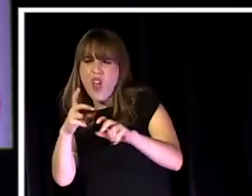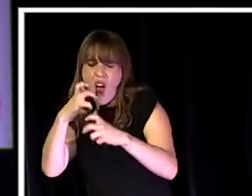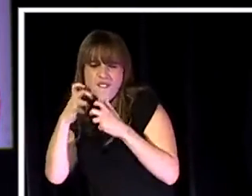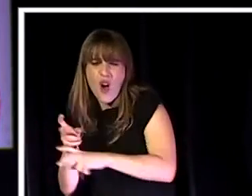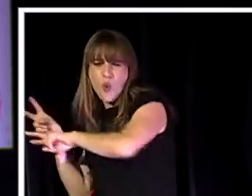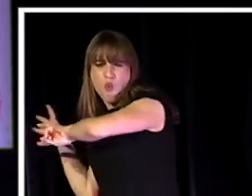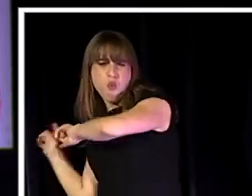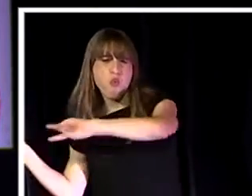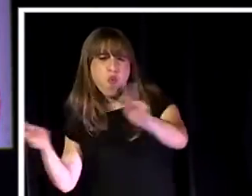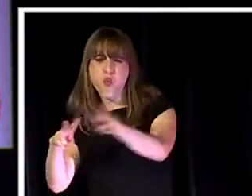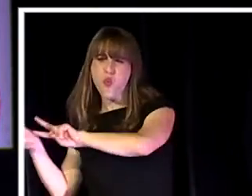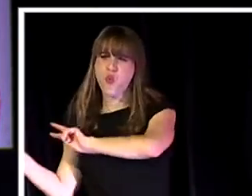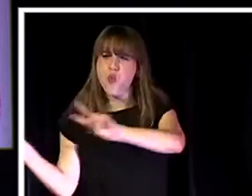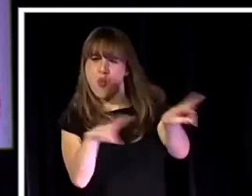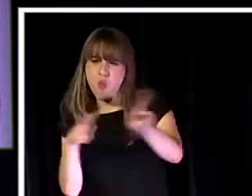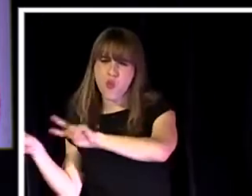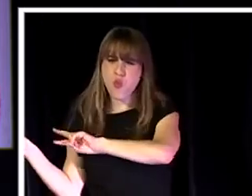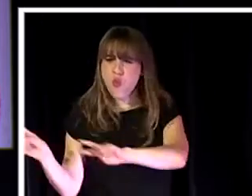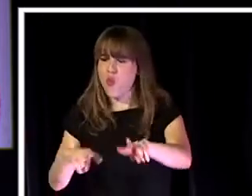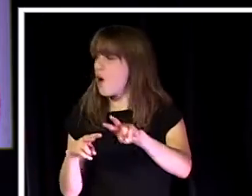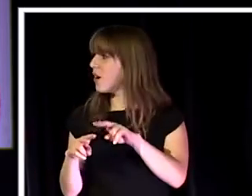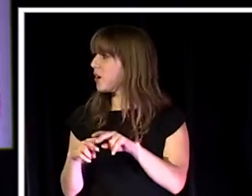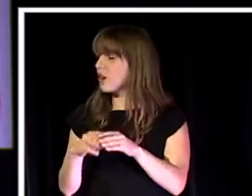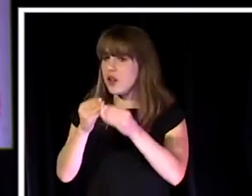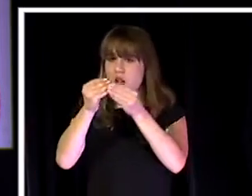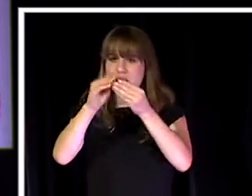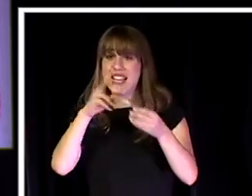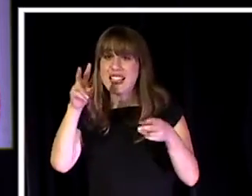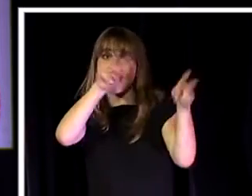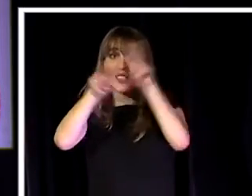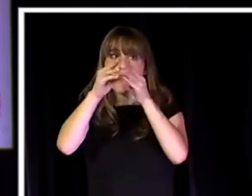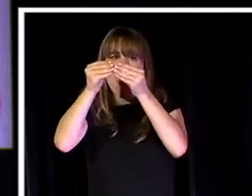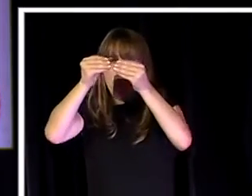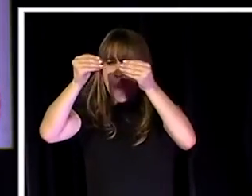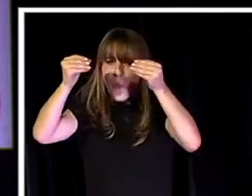βοριάς ήρθε, φύσηξε και διέλυσε το σύννεφο.